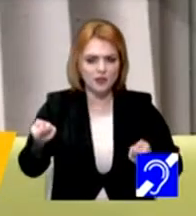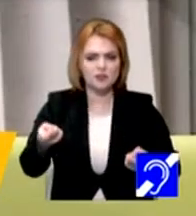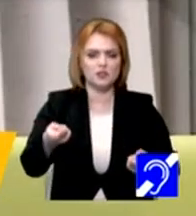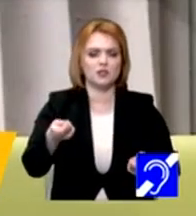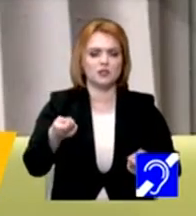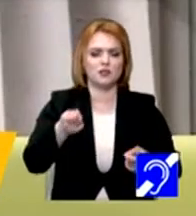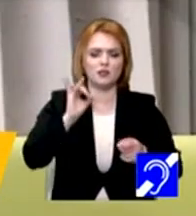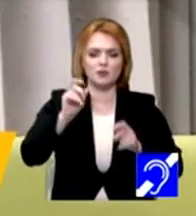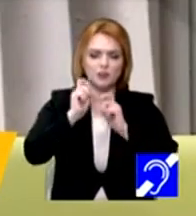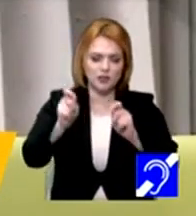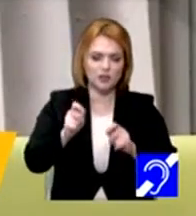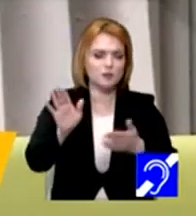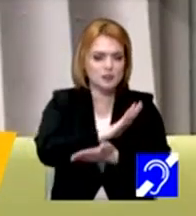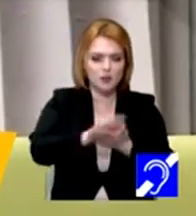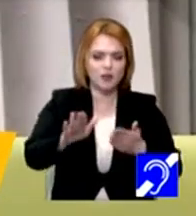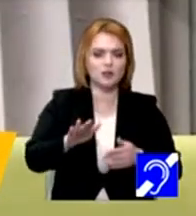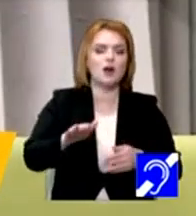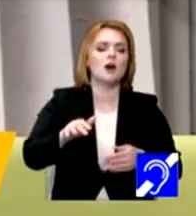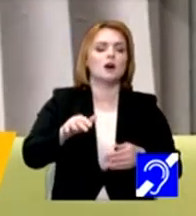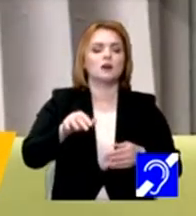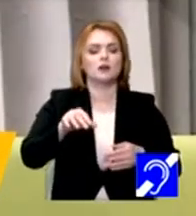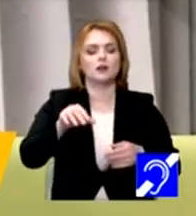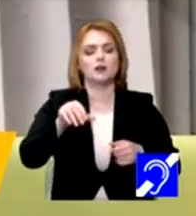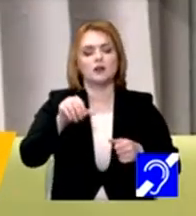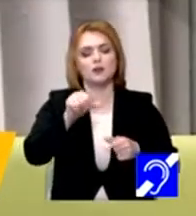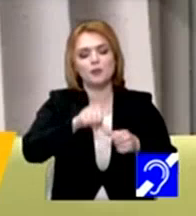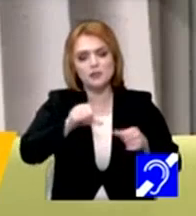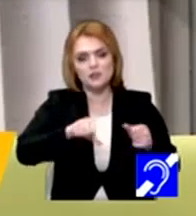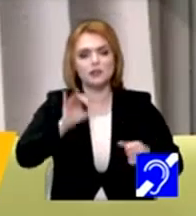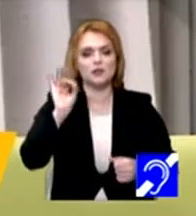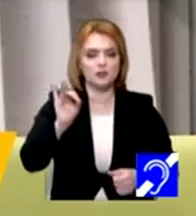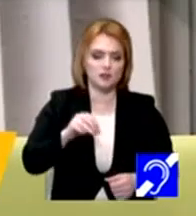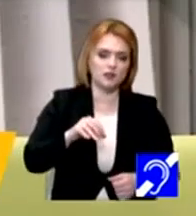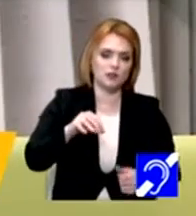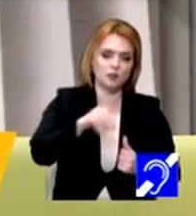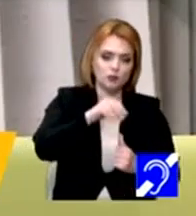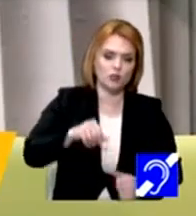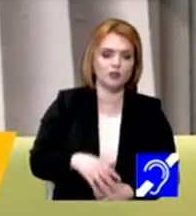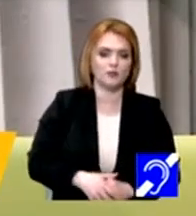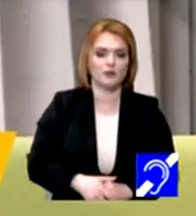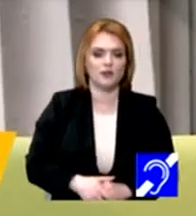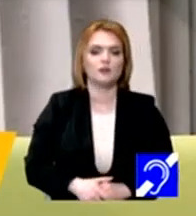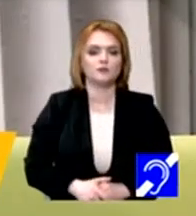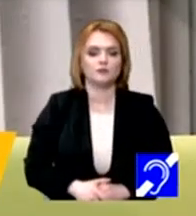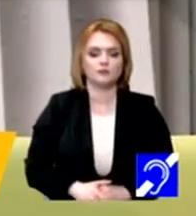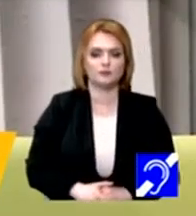benzină, motorină și păcură pentru benzina și motorina vor fi folosite pentru